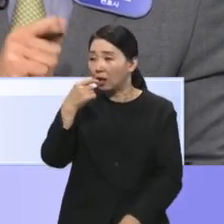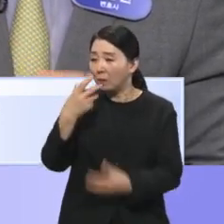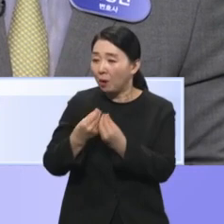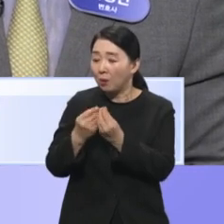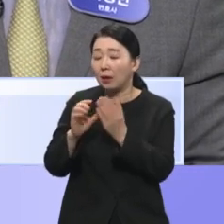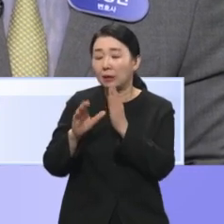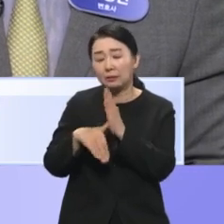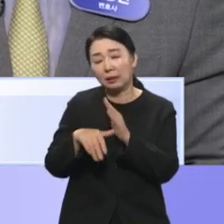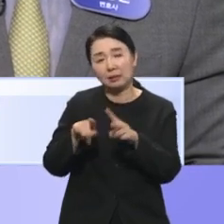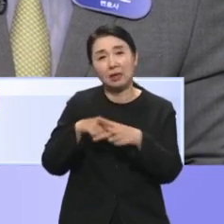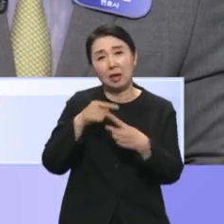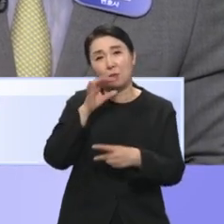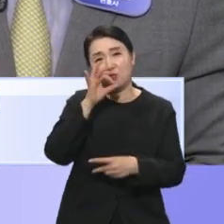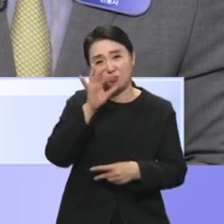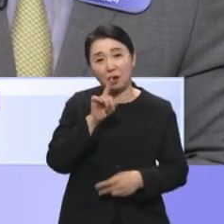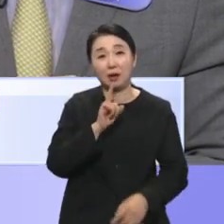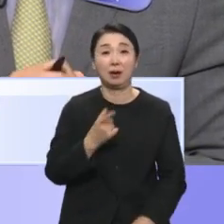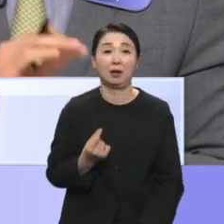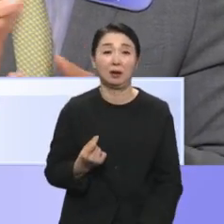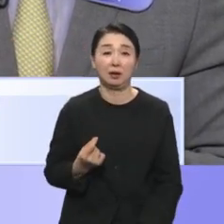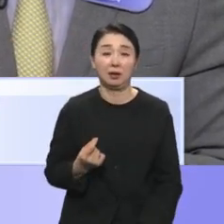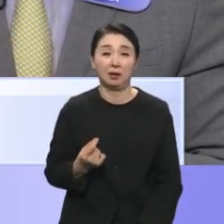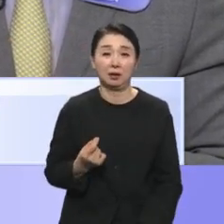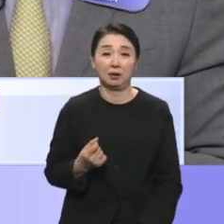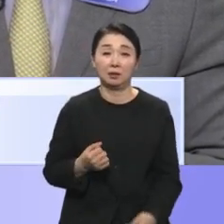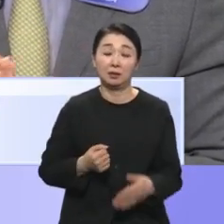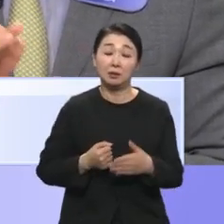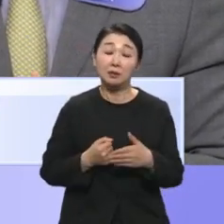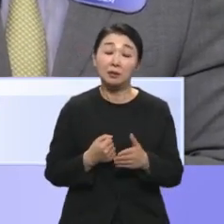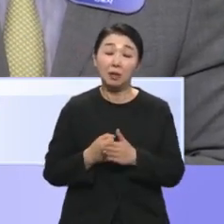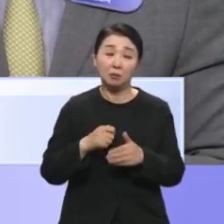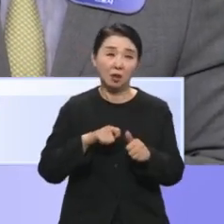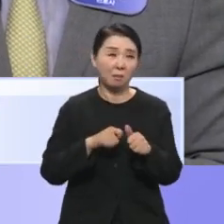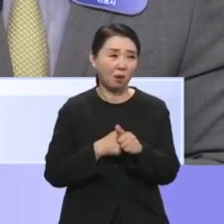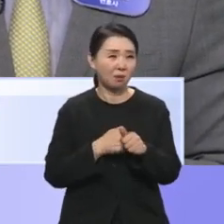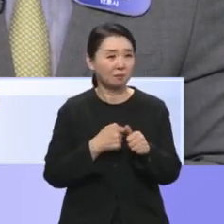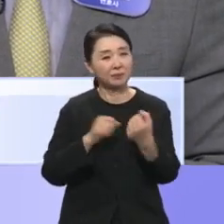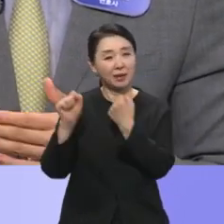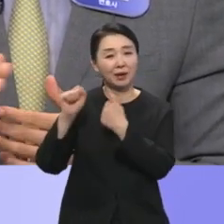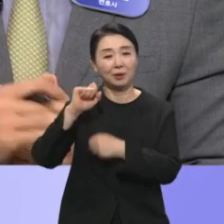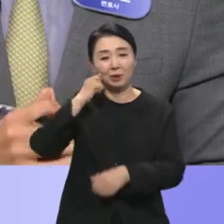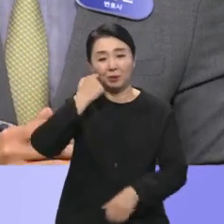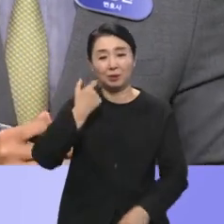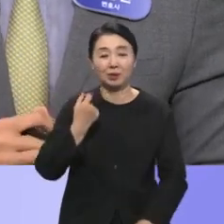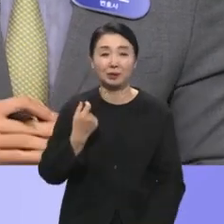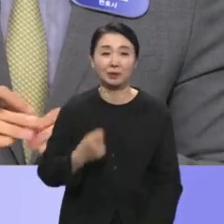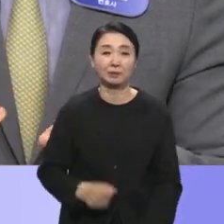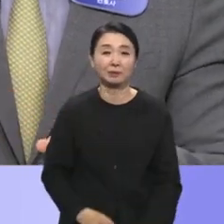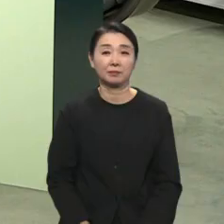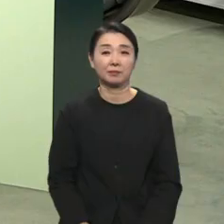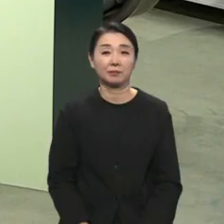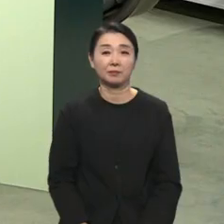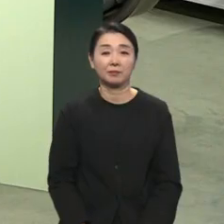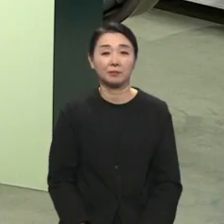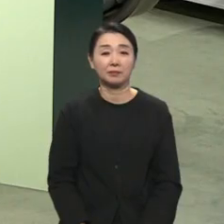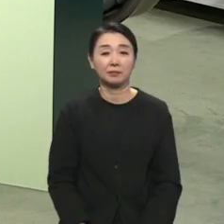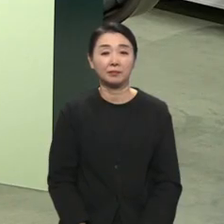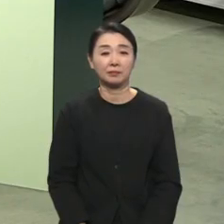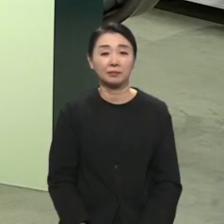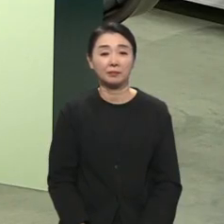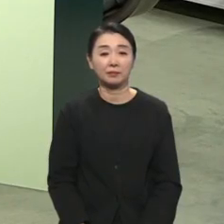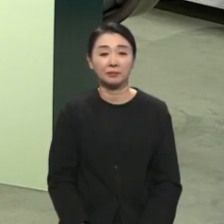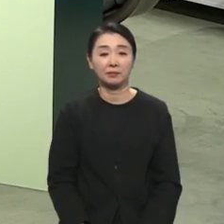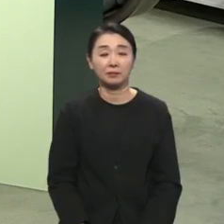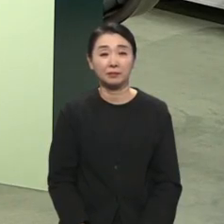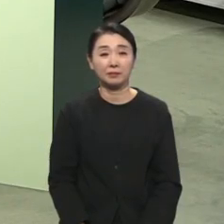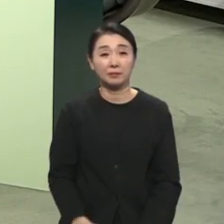납득할 수 없는 변명이라고 해가지고 좀 이런 부분에 있어서도 처벌을 피할 수 피하기는 어려운 상황입니다 아 그렇군요 알겠습니다 아